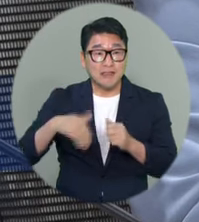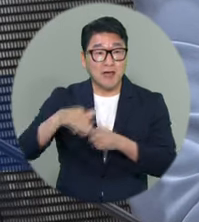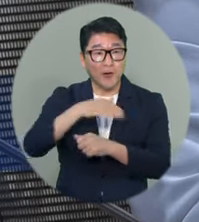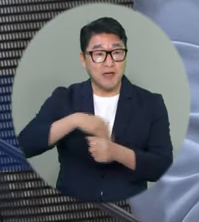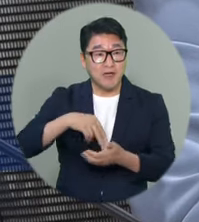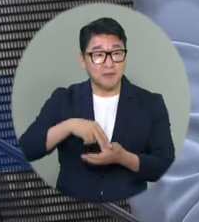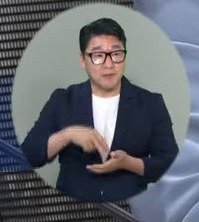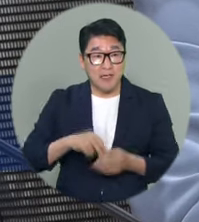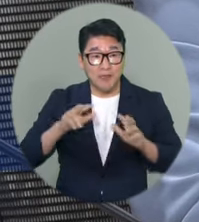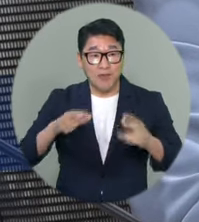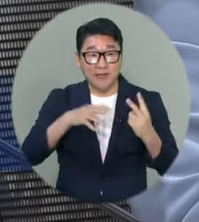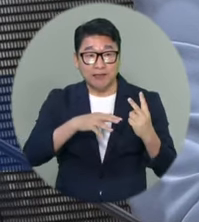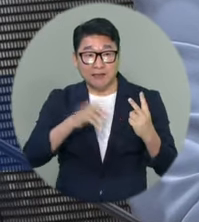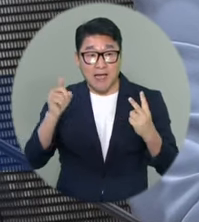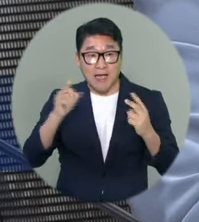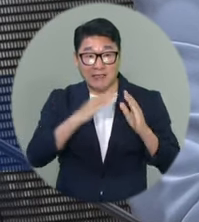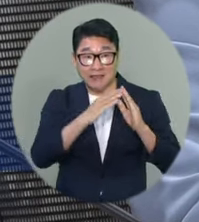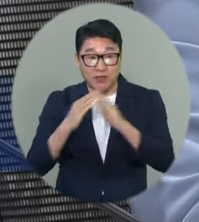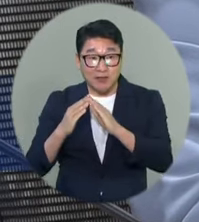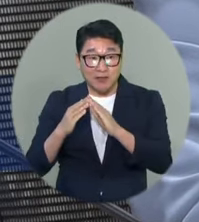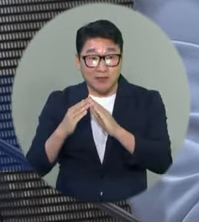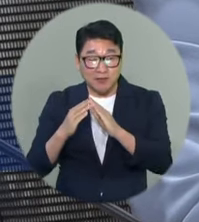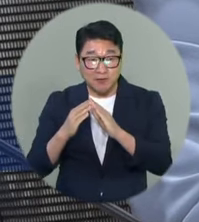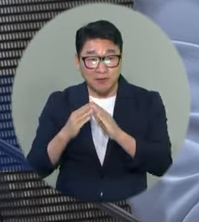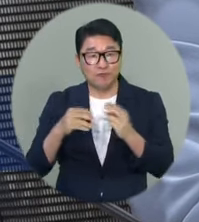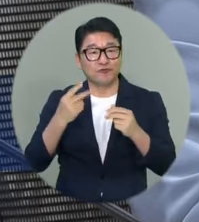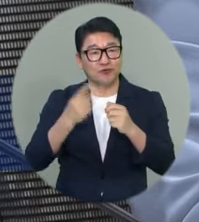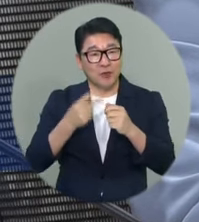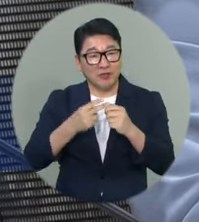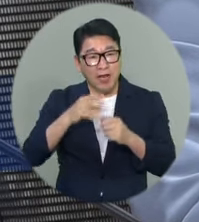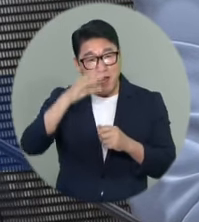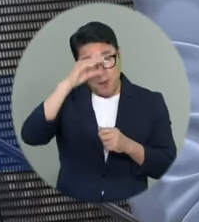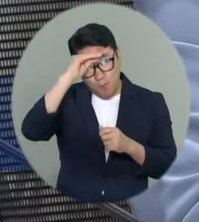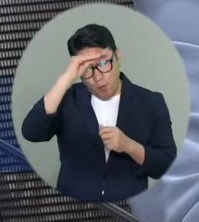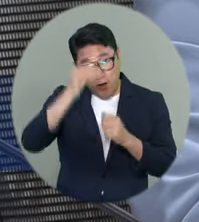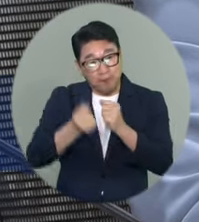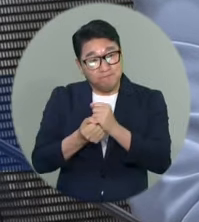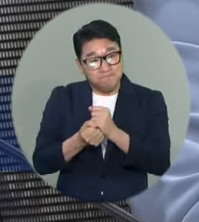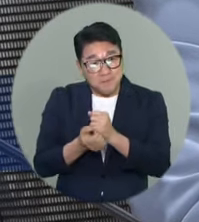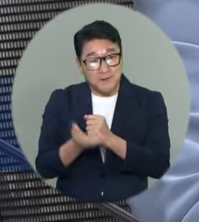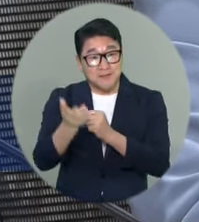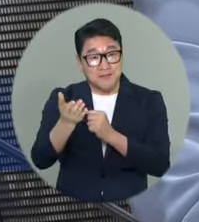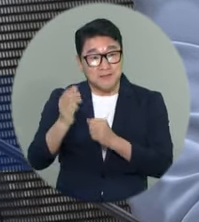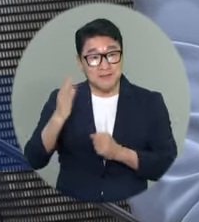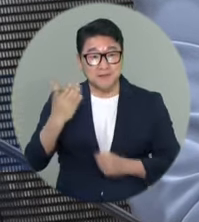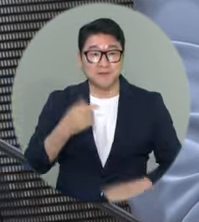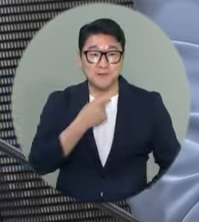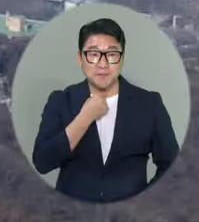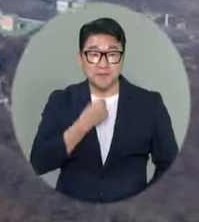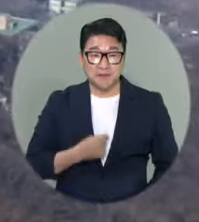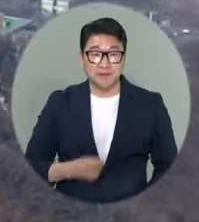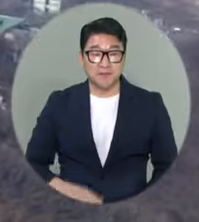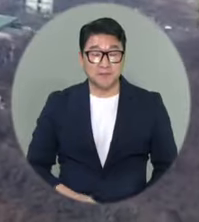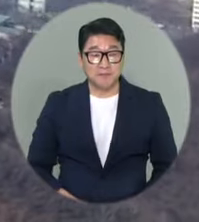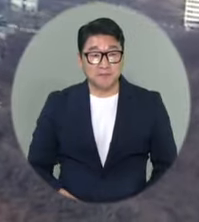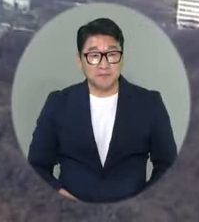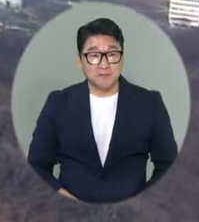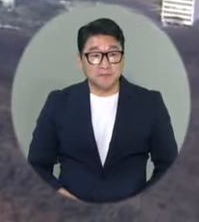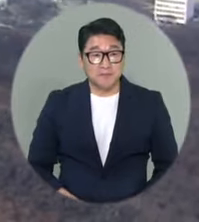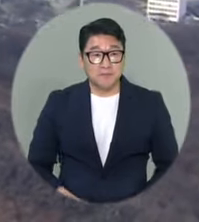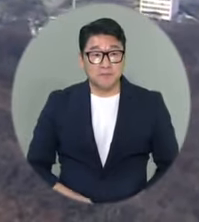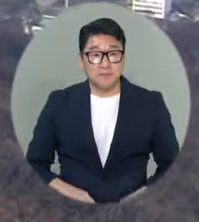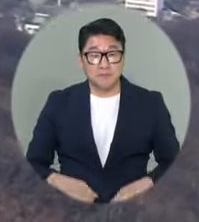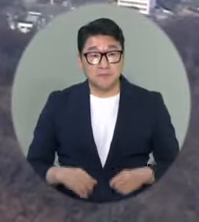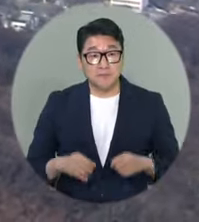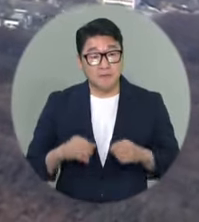있습니다. 이번 2차 이전도 두 번째의 모범적인 모델이 되었으면 합니다. 추가로